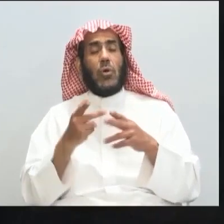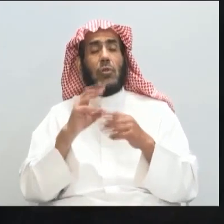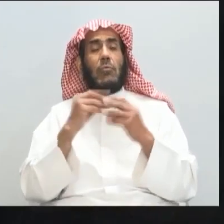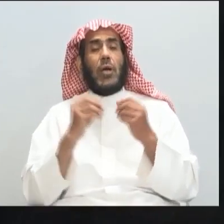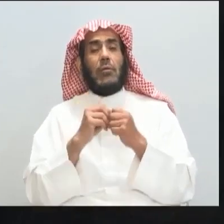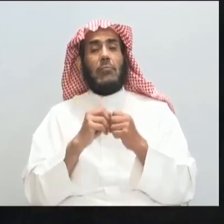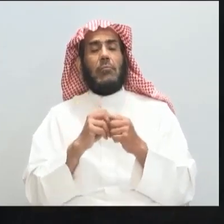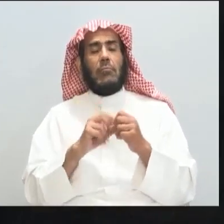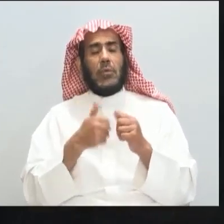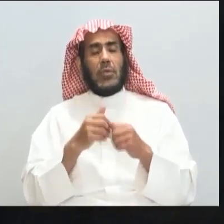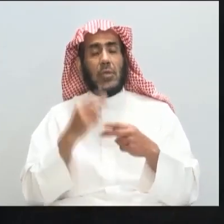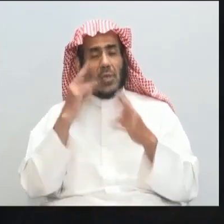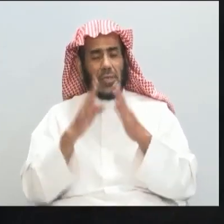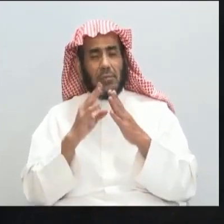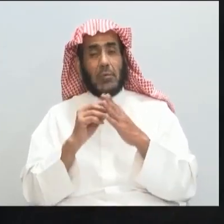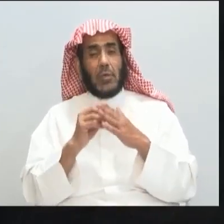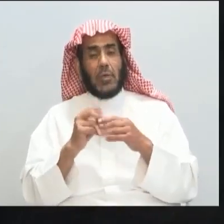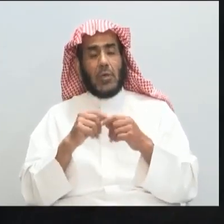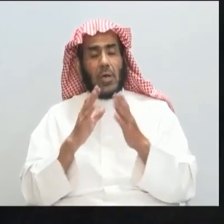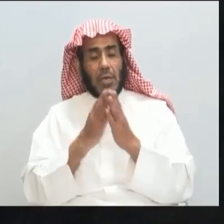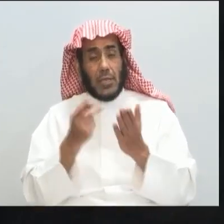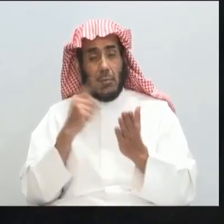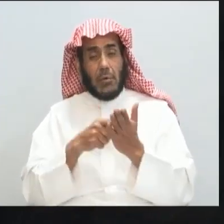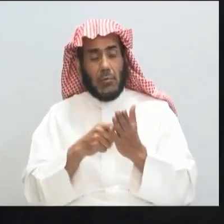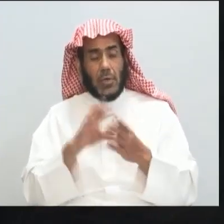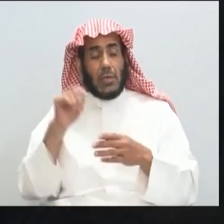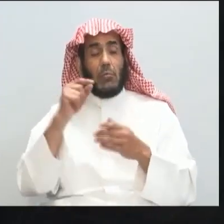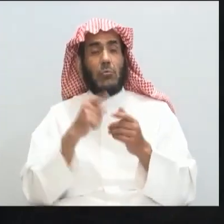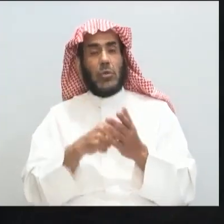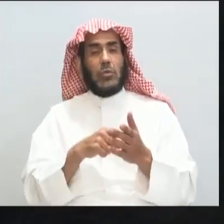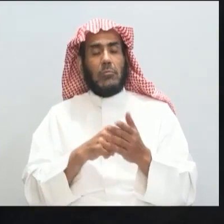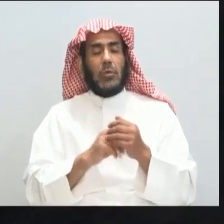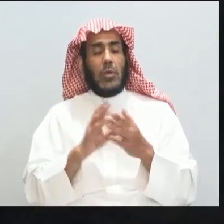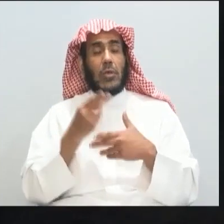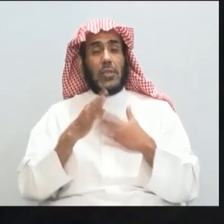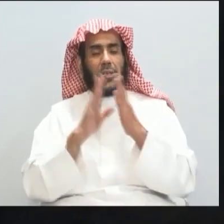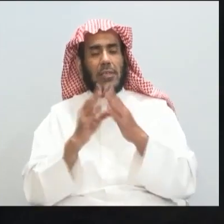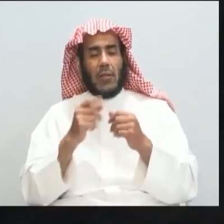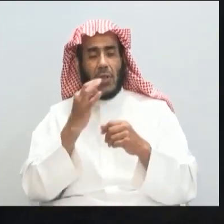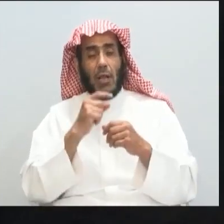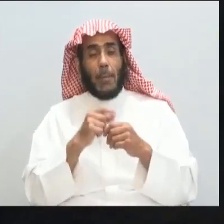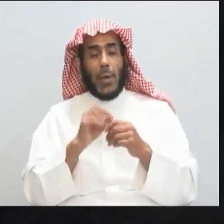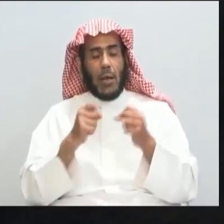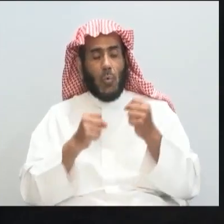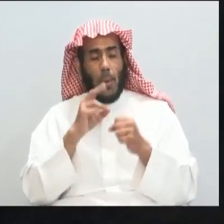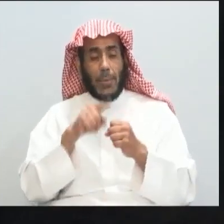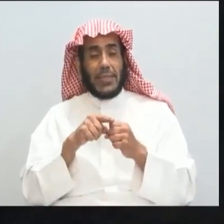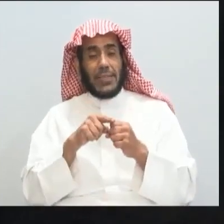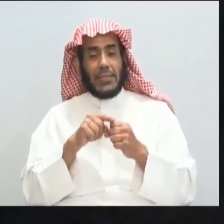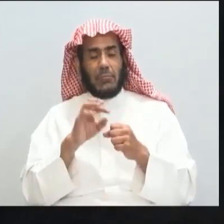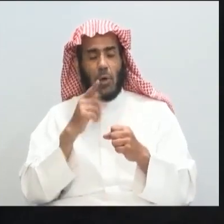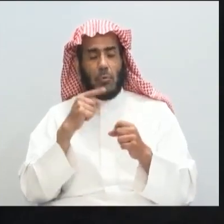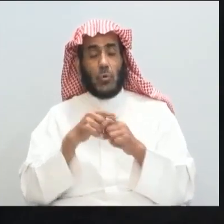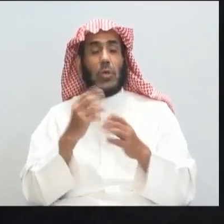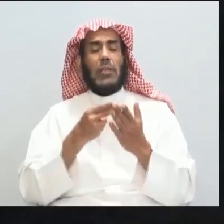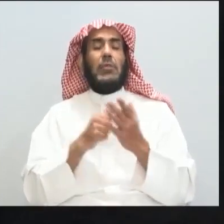المعنى ان اردت التركيز مثلا على على كتابه اقول كتب محمد الدرس مر التركيز في الكلام على محمد واقول